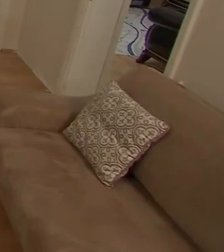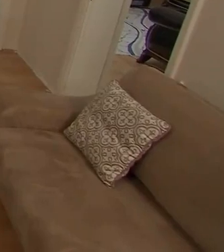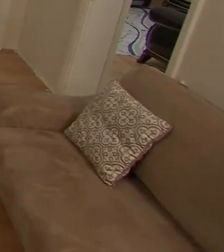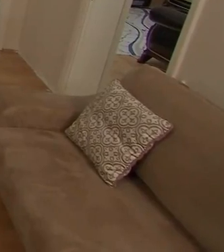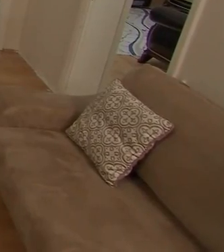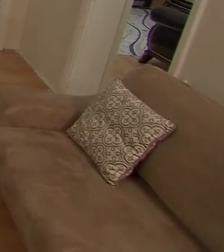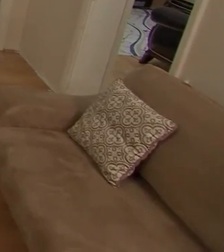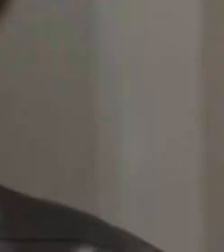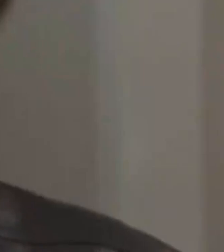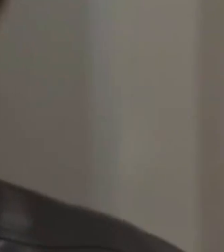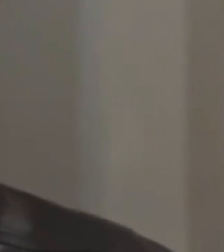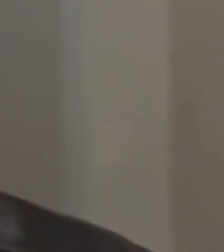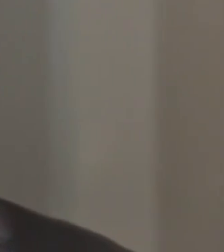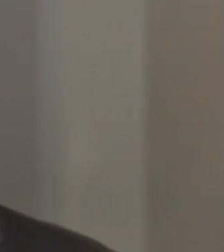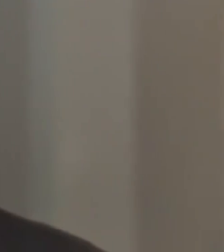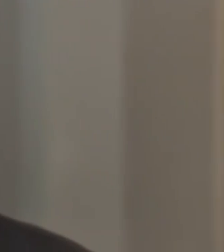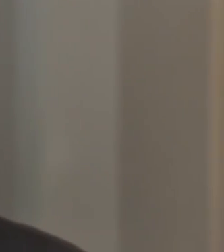çekimser.